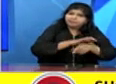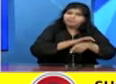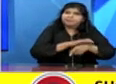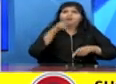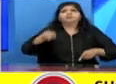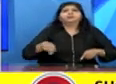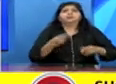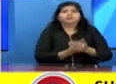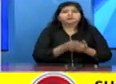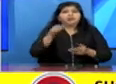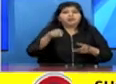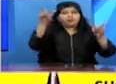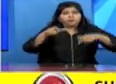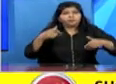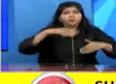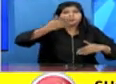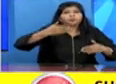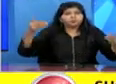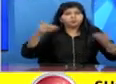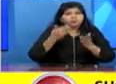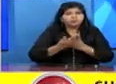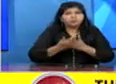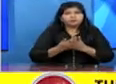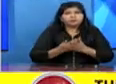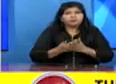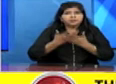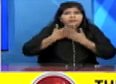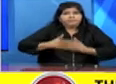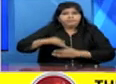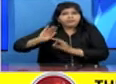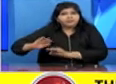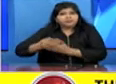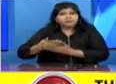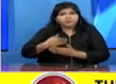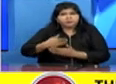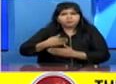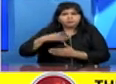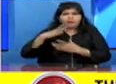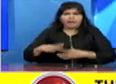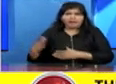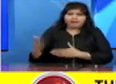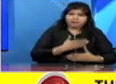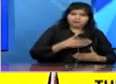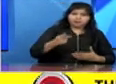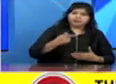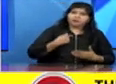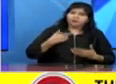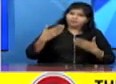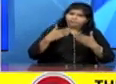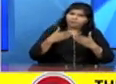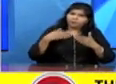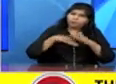है। इन लोगों ने दूसरों को संक्रमण से बचाने के लिए खुद को अलग किया है और क्वारंटाइन में रहे